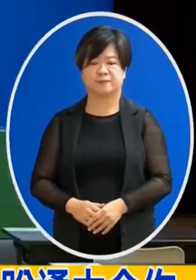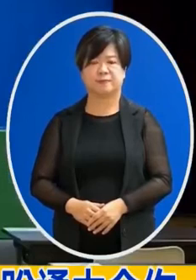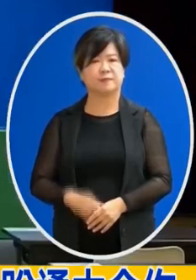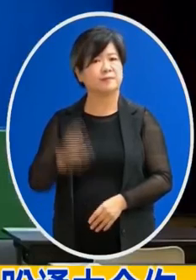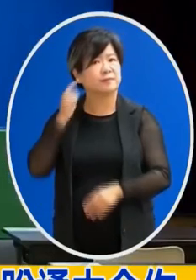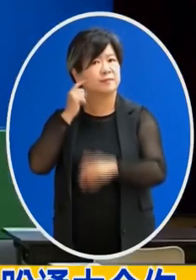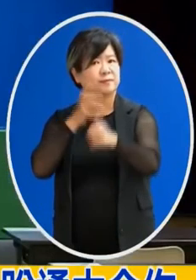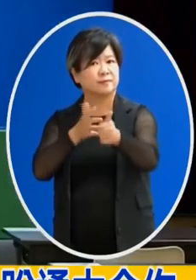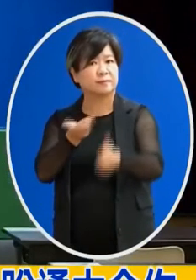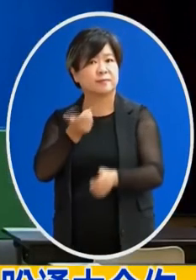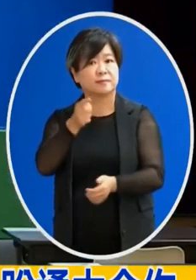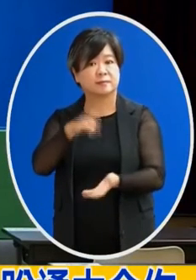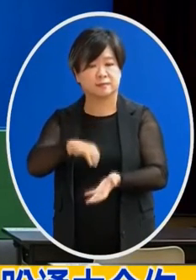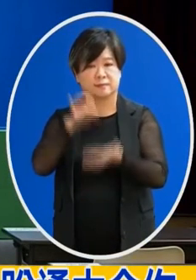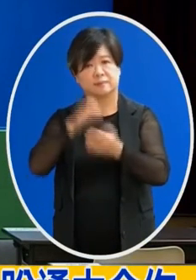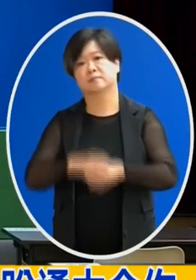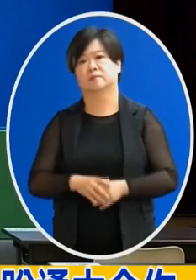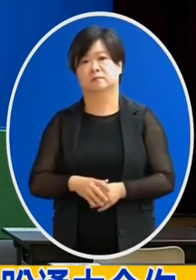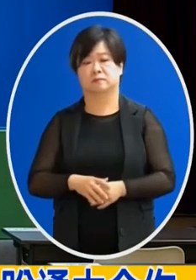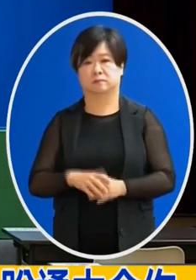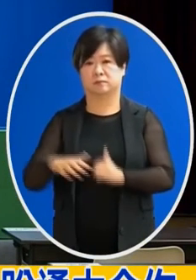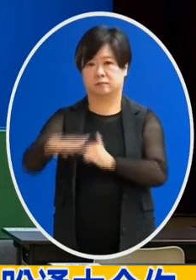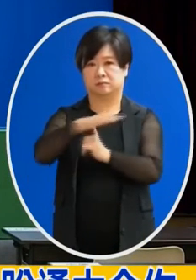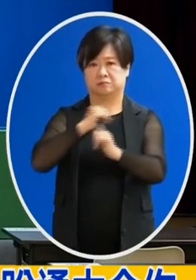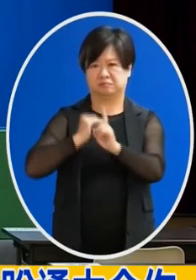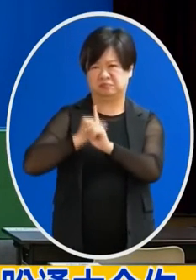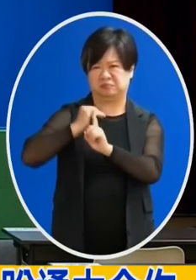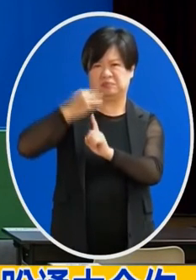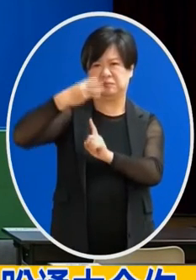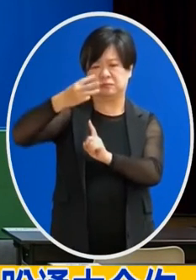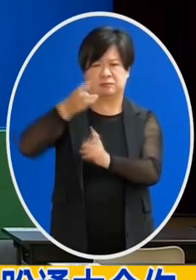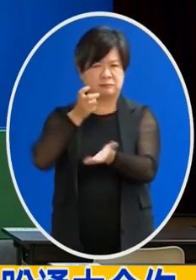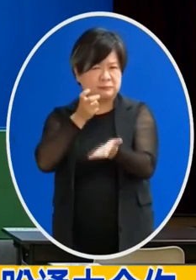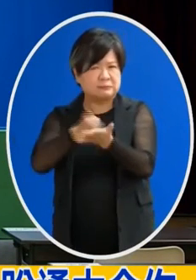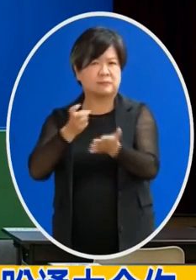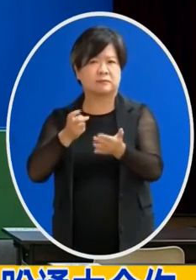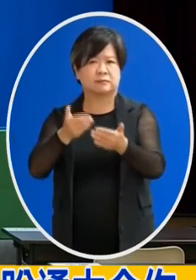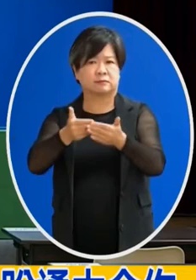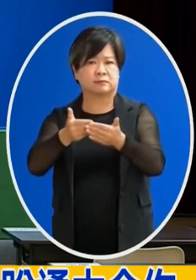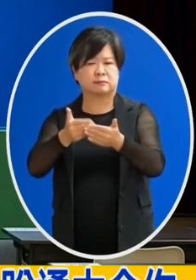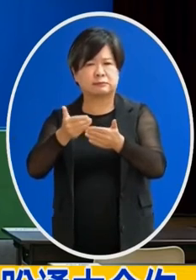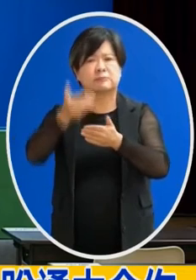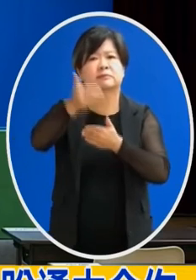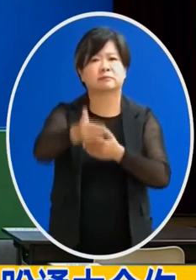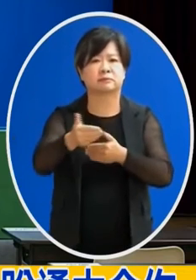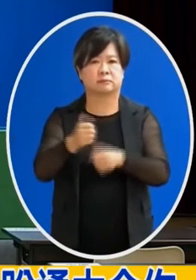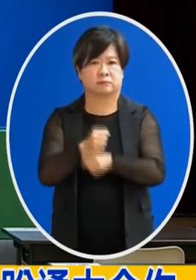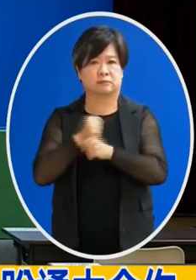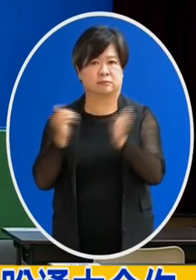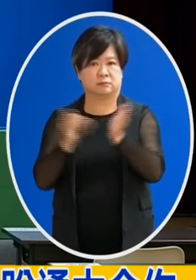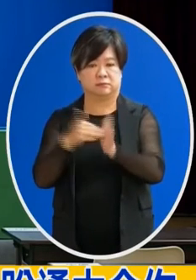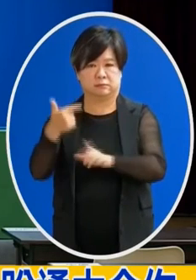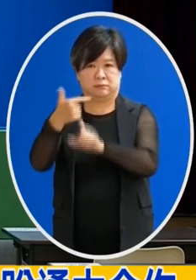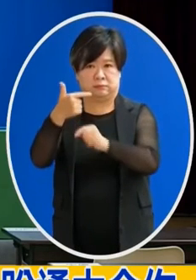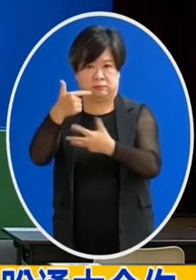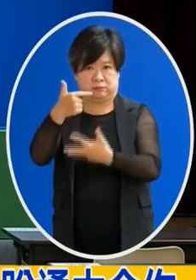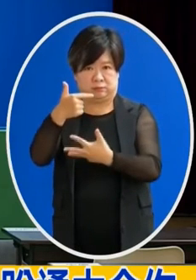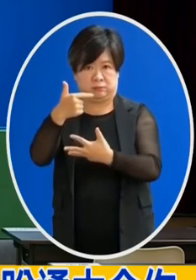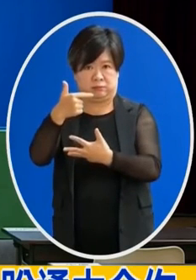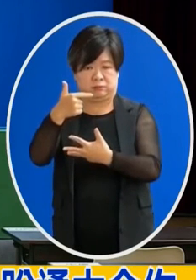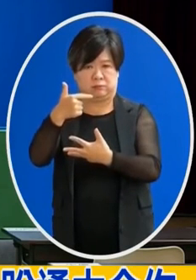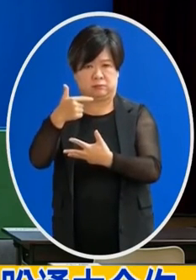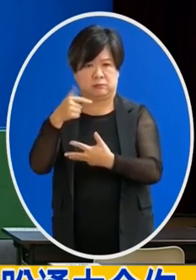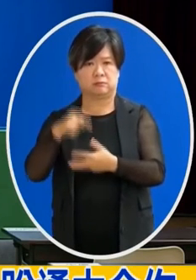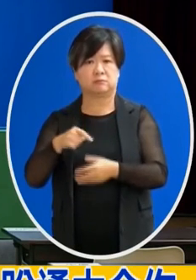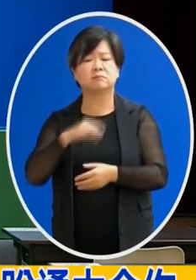想请教，刚刚您说当我们全国升到3级的时候就已经往后推到6月8号，那目前 这